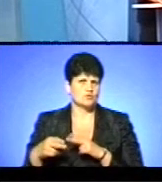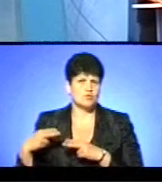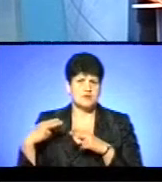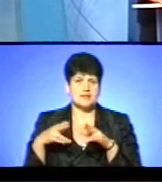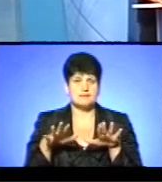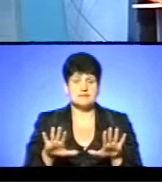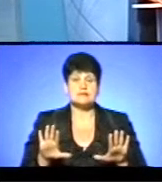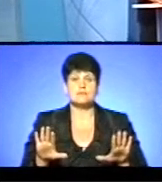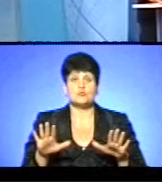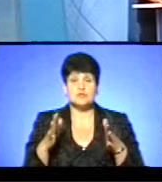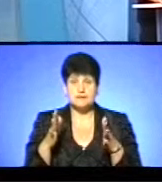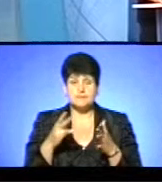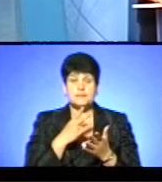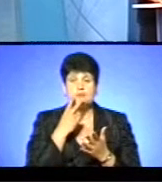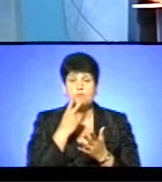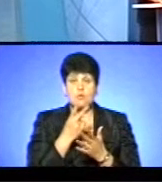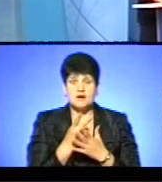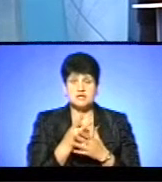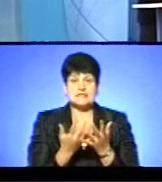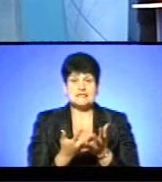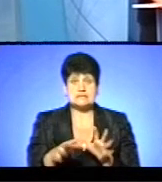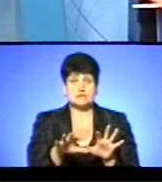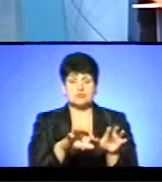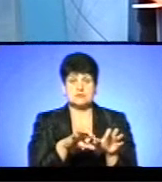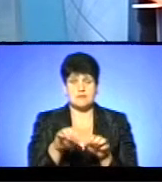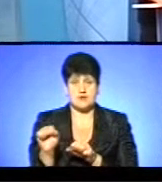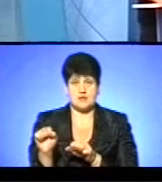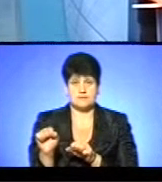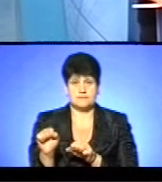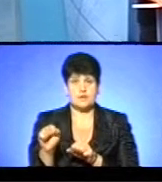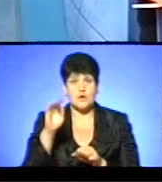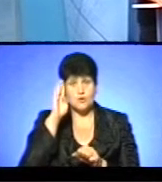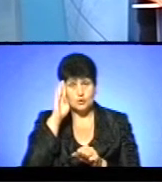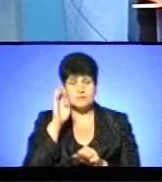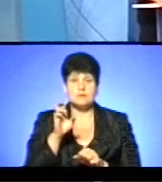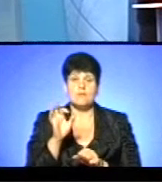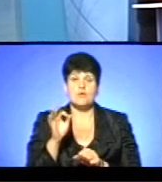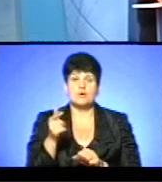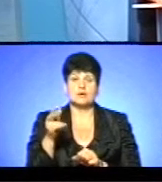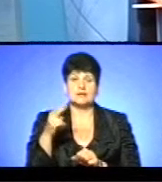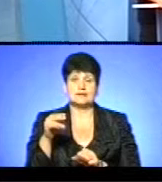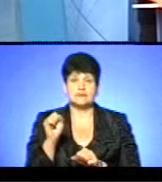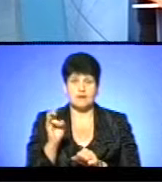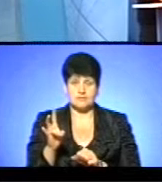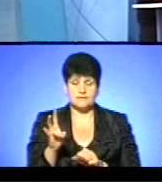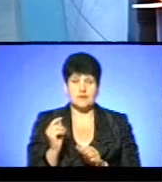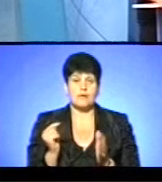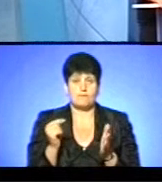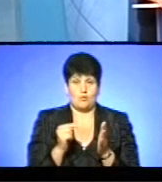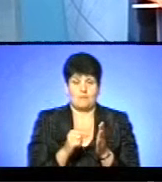події, побачили, що цю сітку зняли, якраз цей хлопець Богдан, який попався